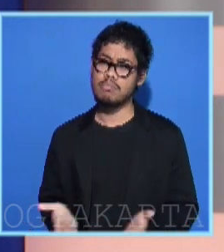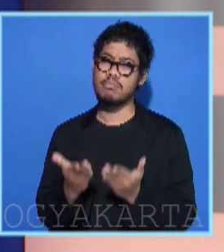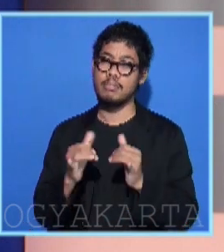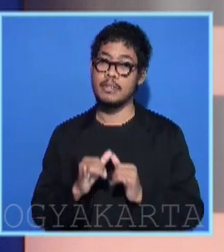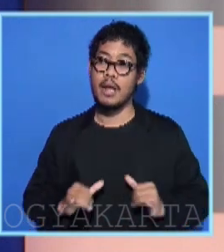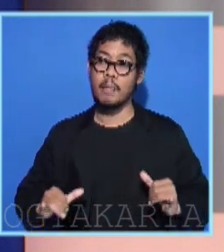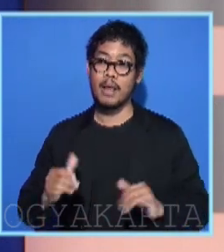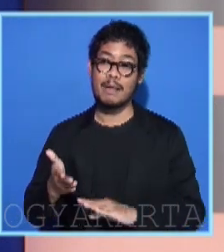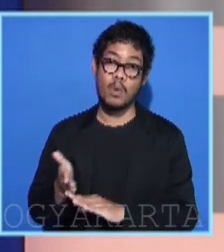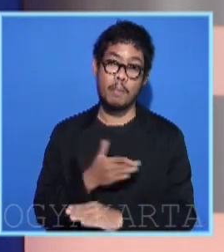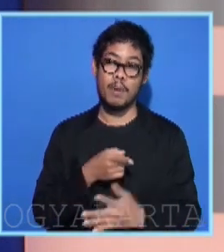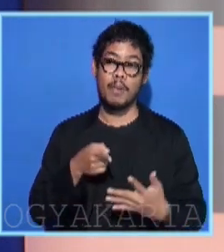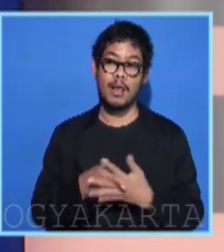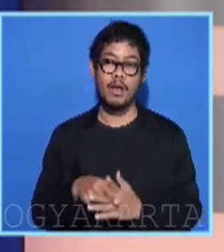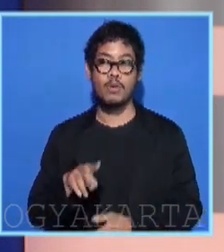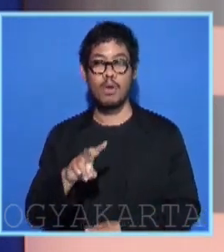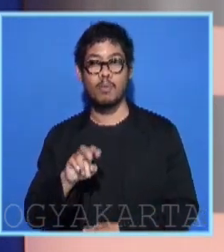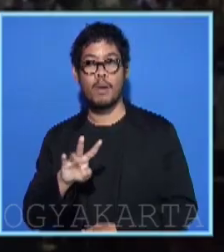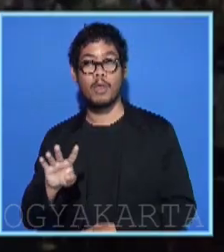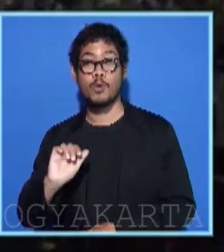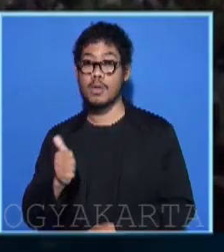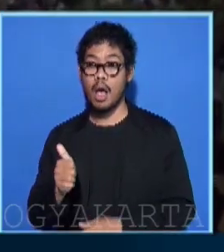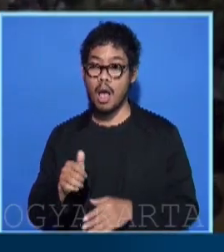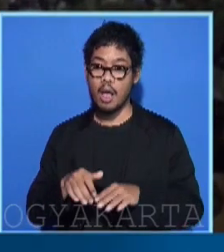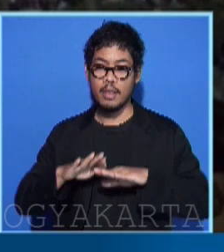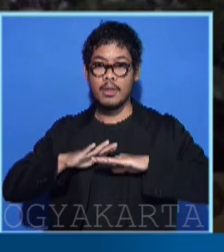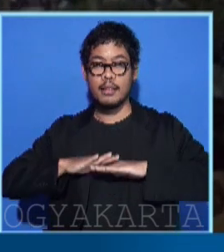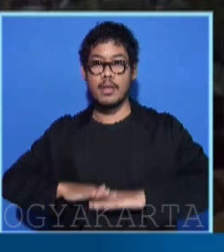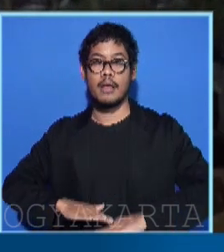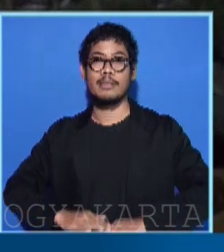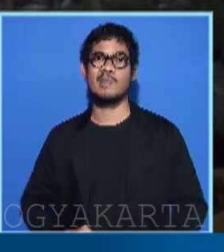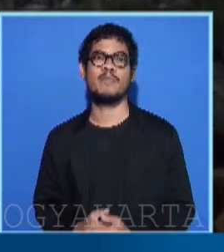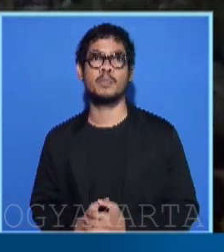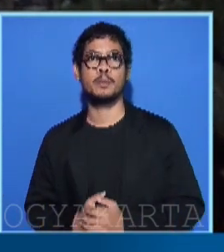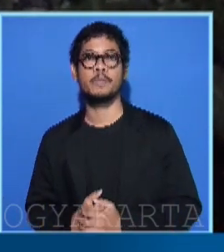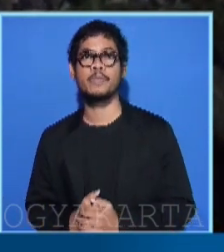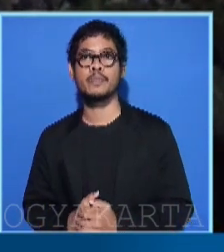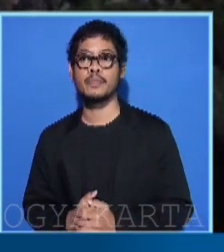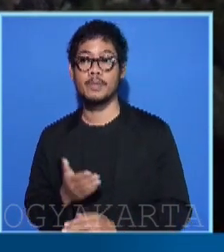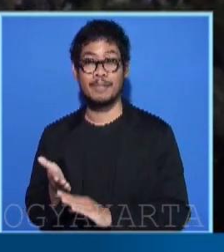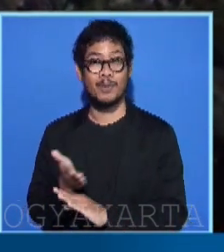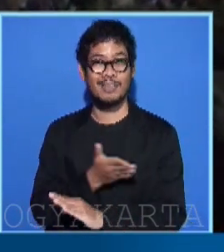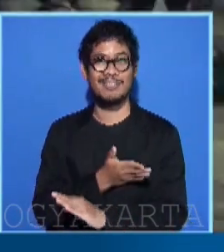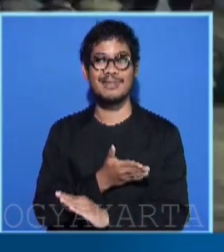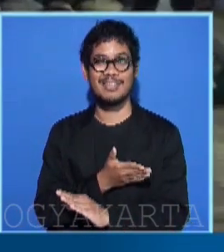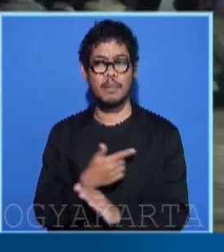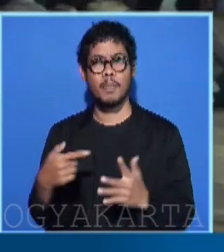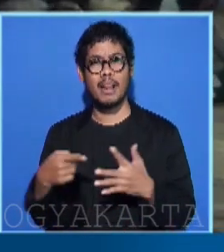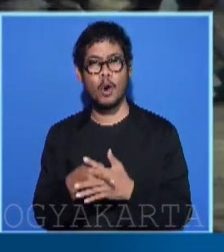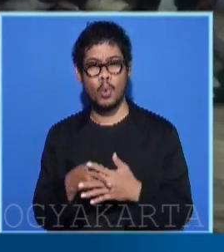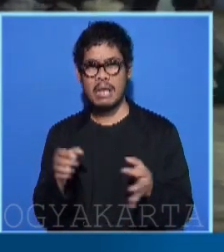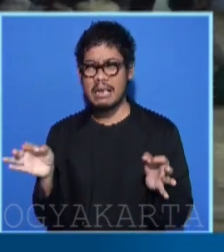Pemilu 2024 agar berjalan damai menjelang pelaksanaan pemilu yang semakin dekat